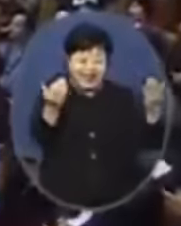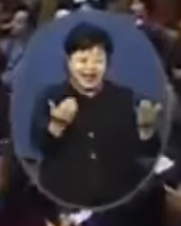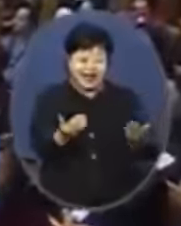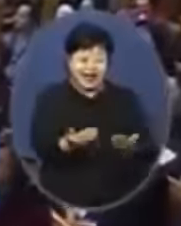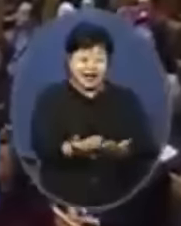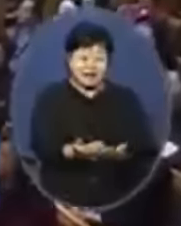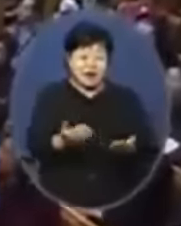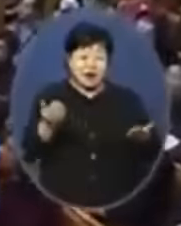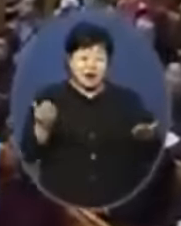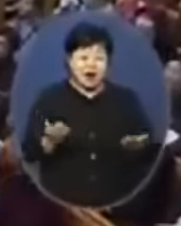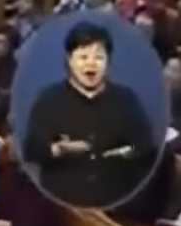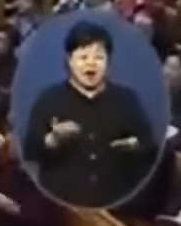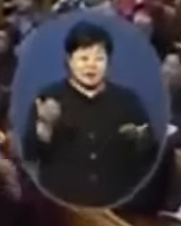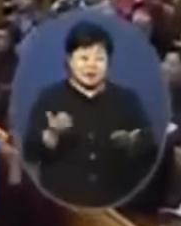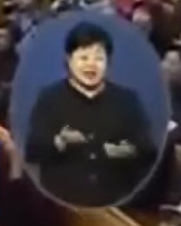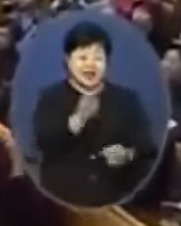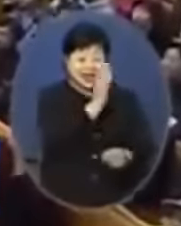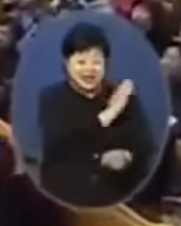내가